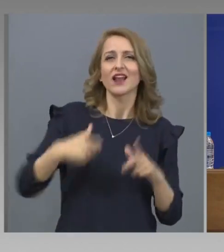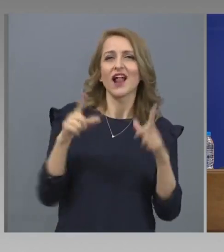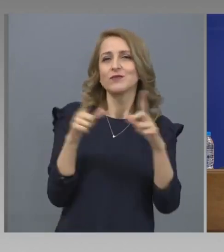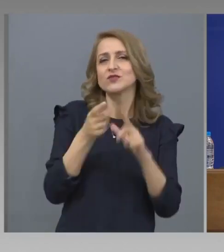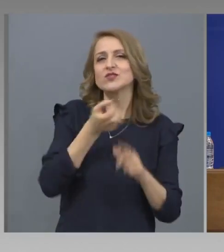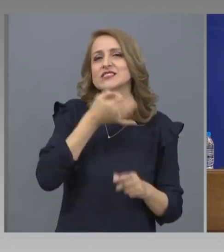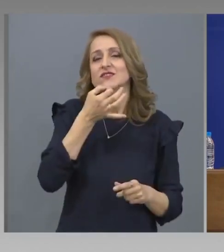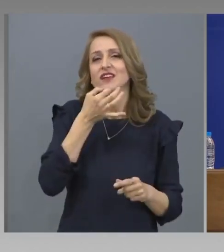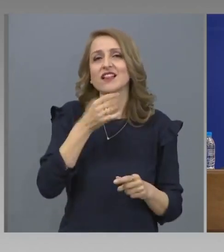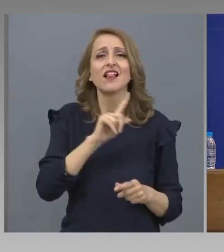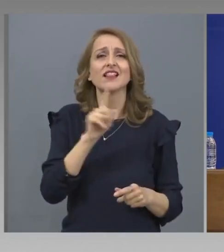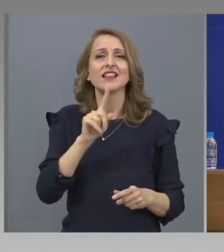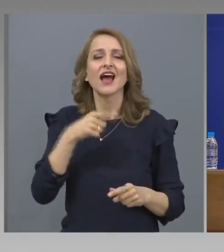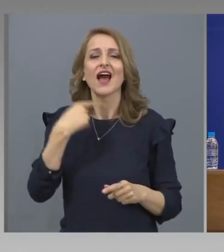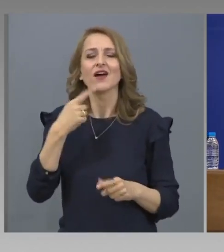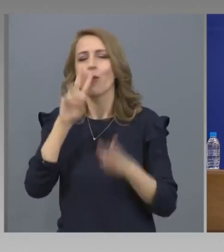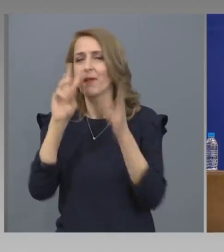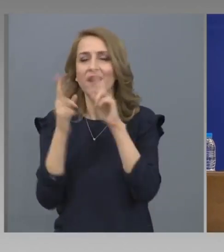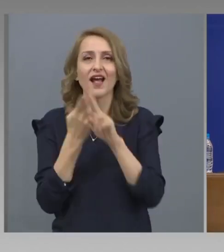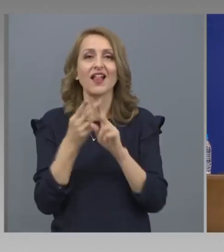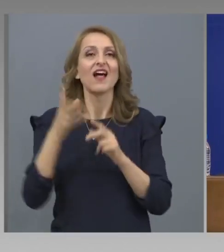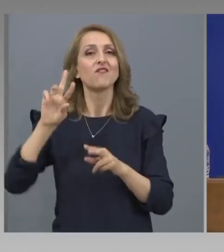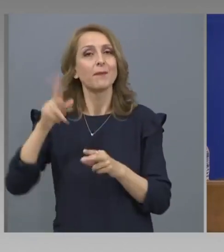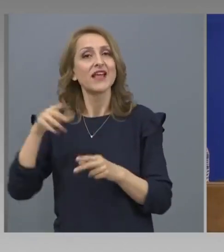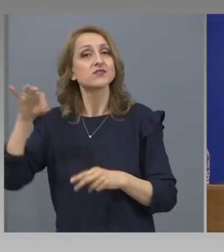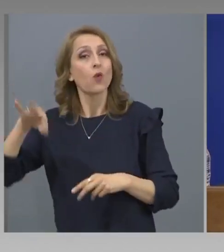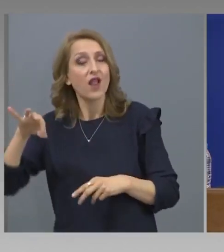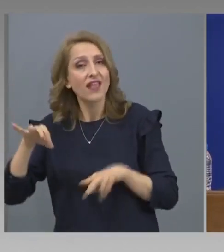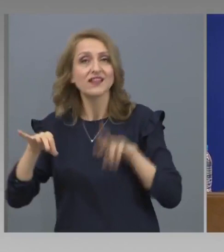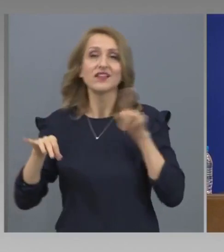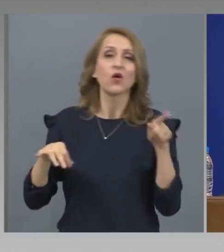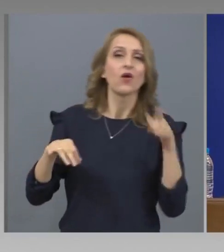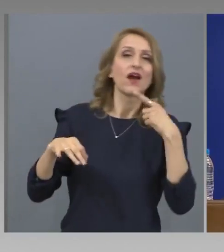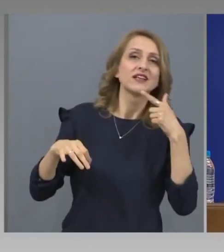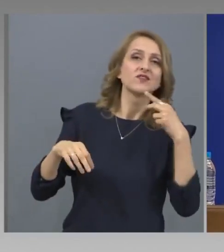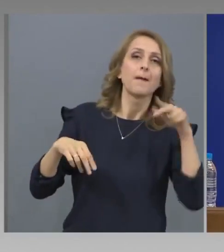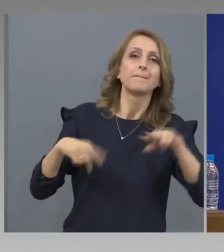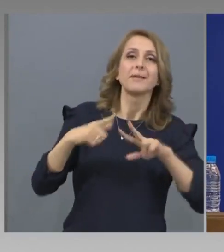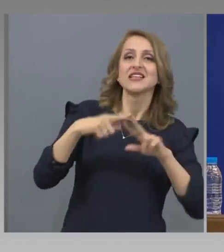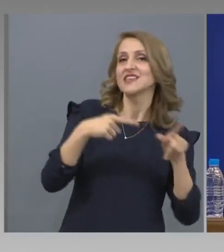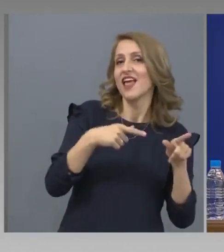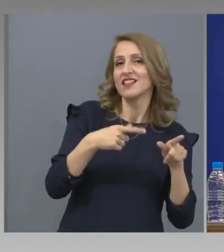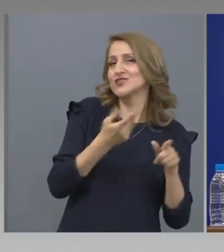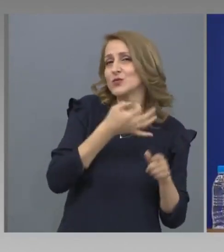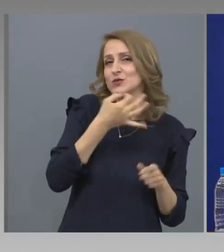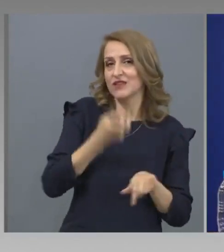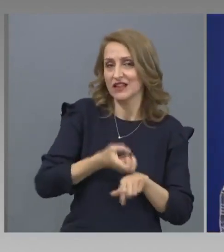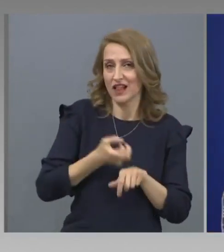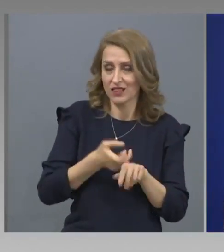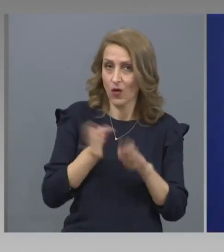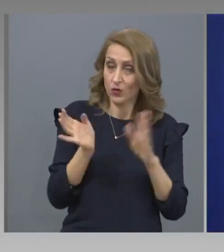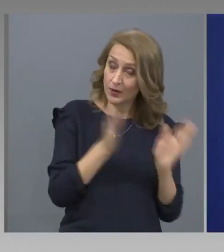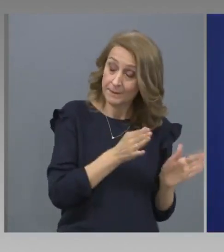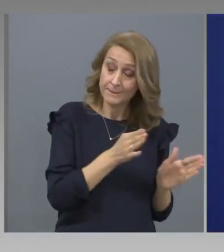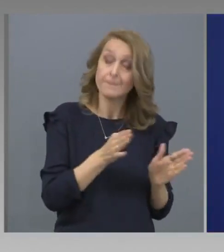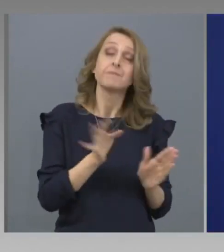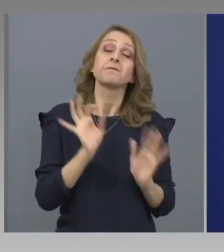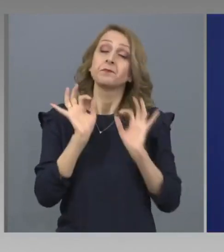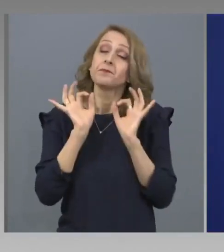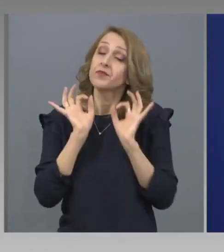всъщност, наистина, тя и министър Ангелкова обърна внимание на това, че има редица заведения,